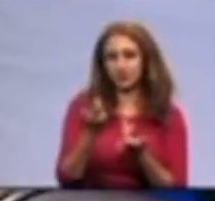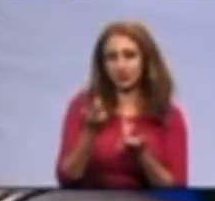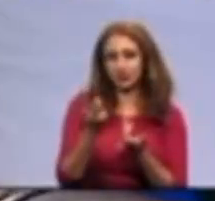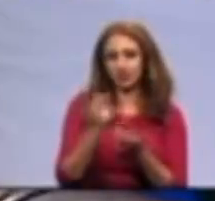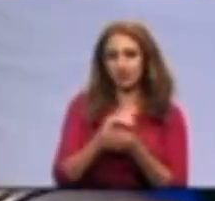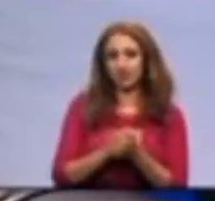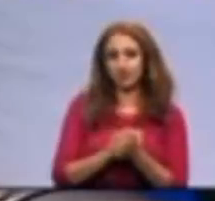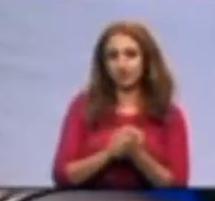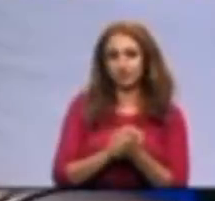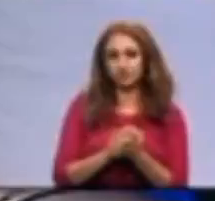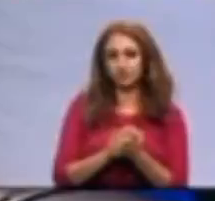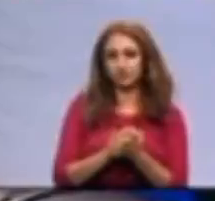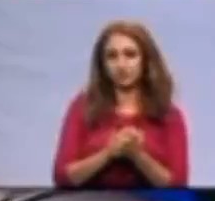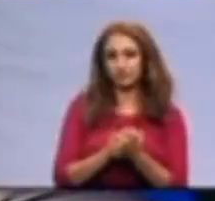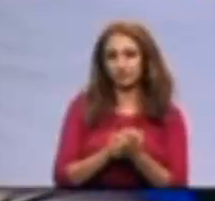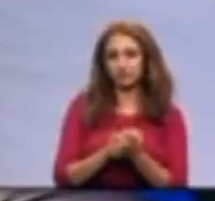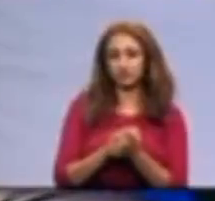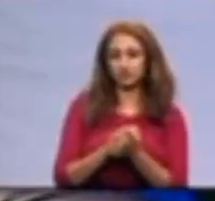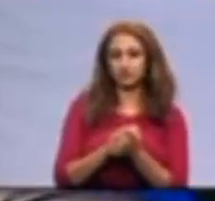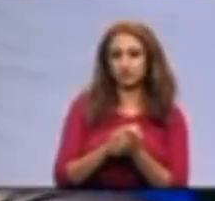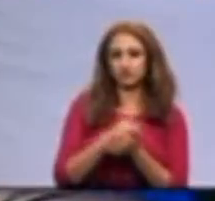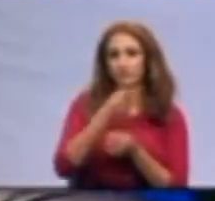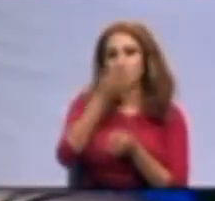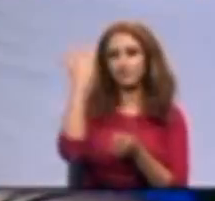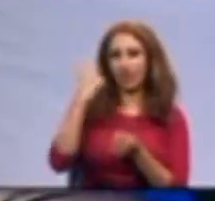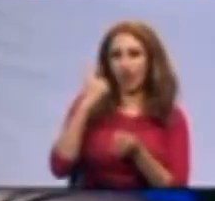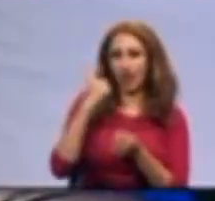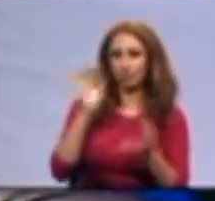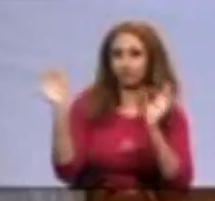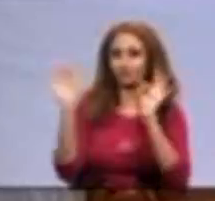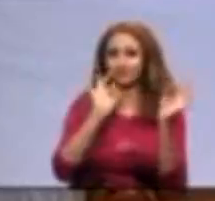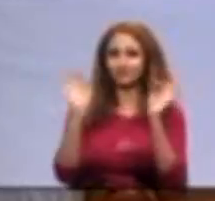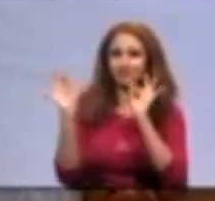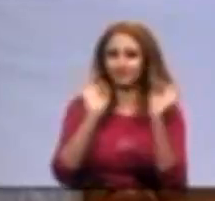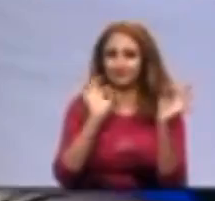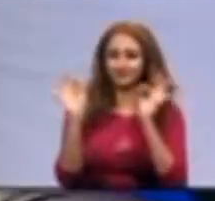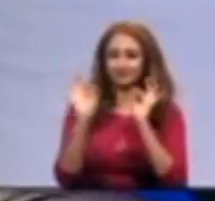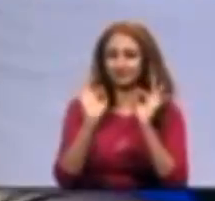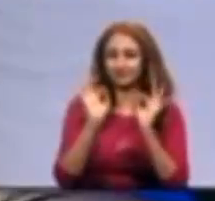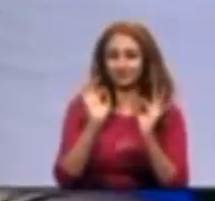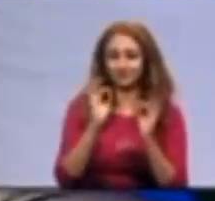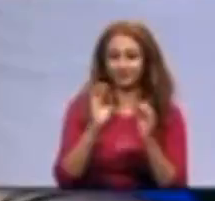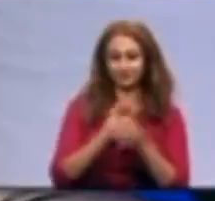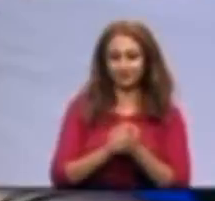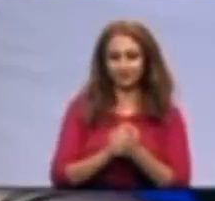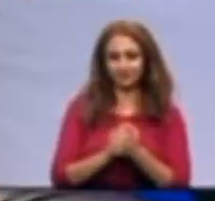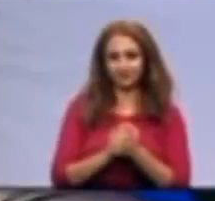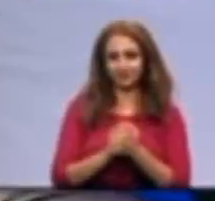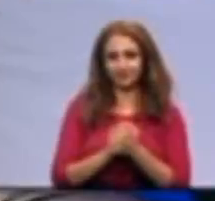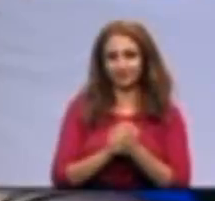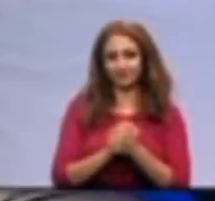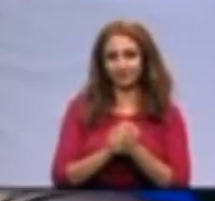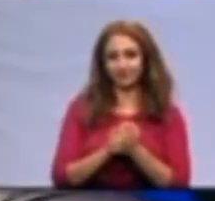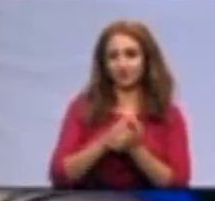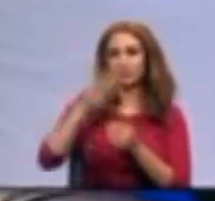قلت لك مع أستاذ محسن الأول كنت موديل، موديل، كنت بتحب عملت الموديلينج؟ لا كان يجيني